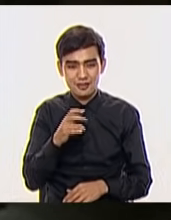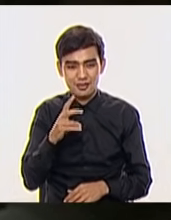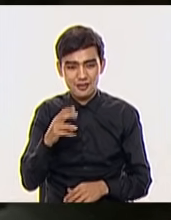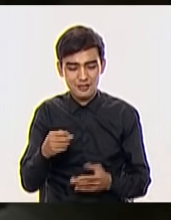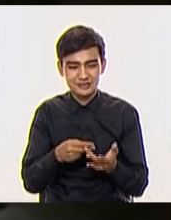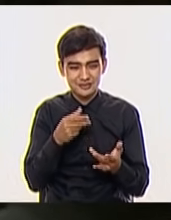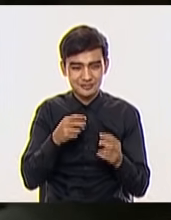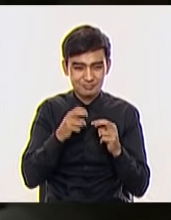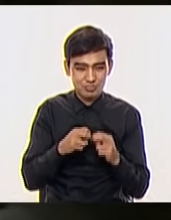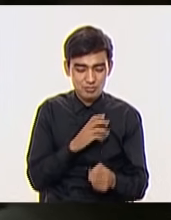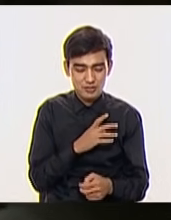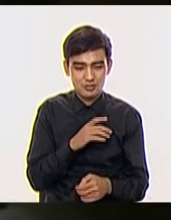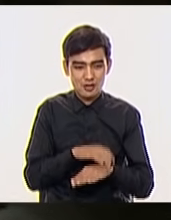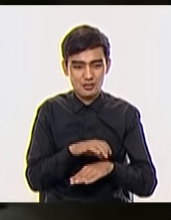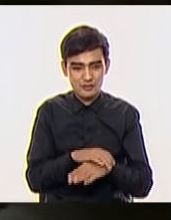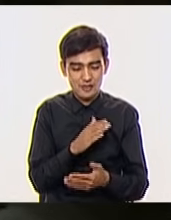оправдать это...